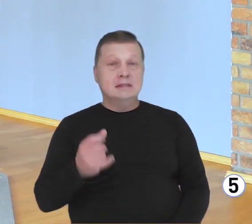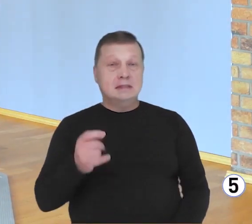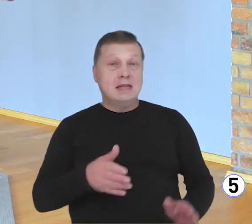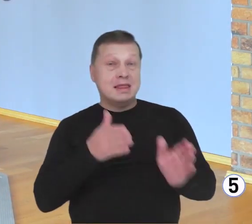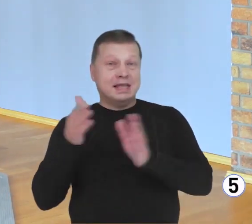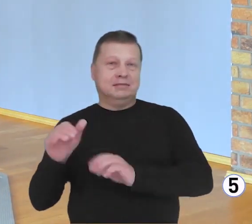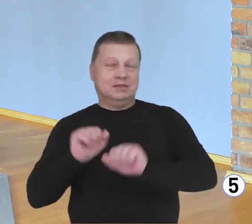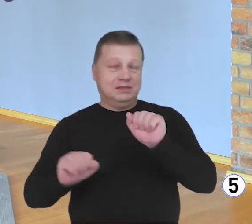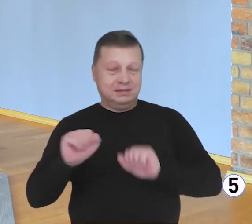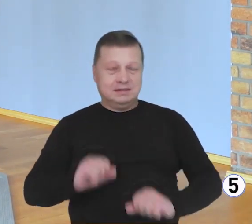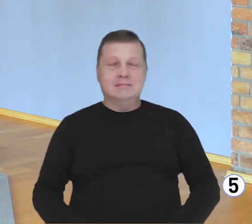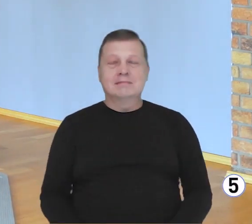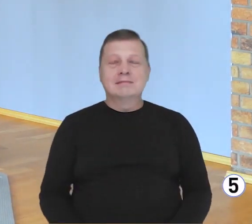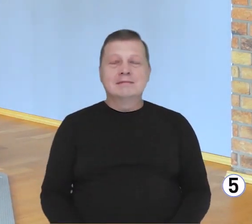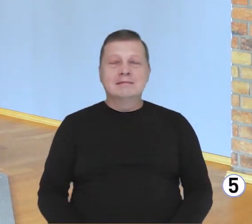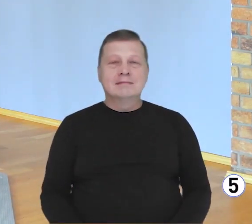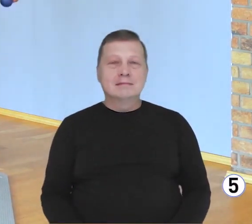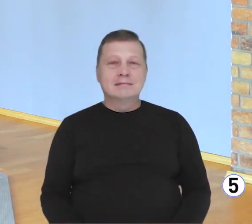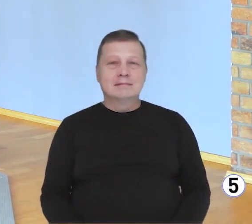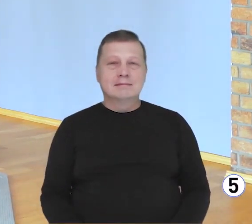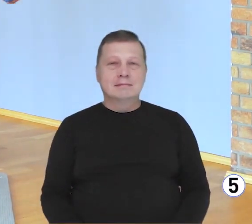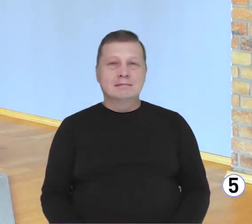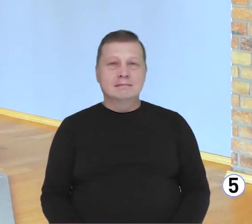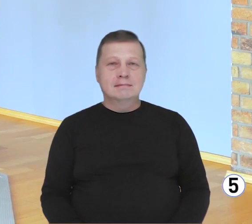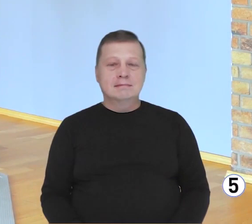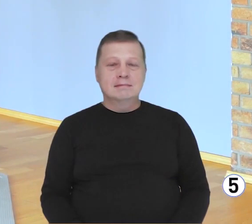Na chwilę kolejne ćwiczenie.